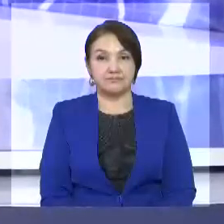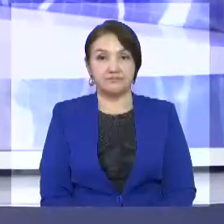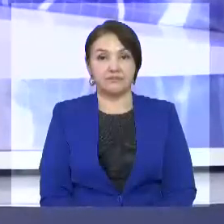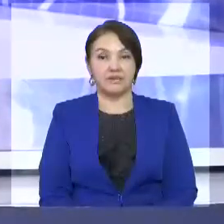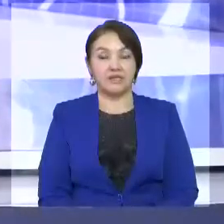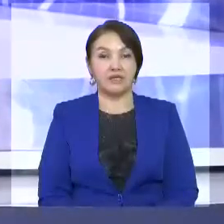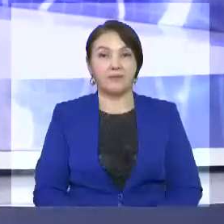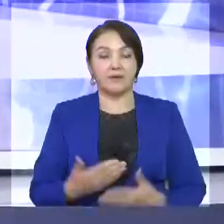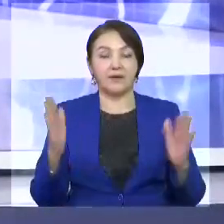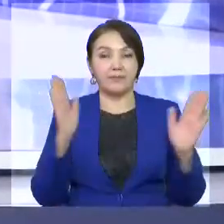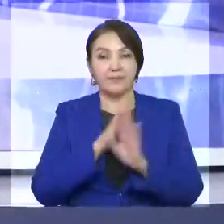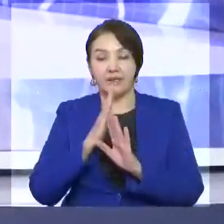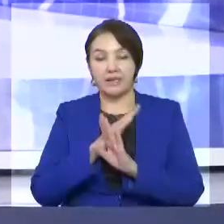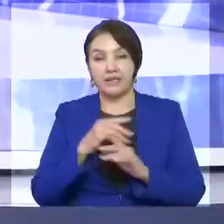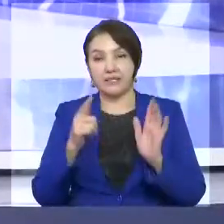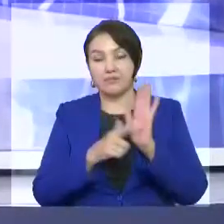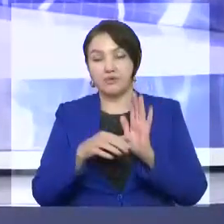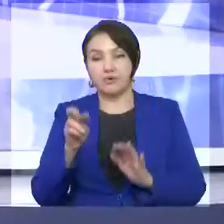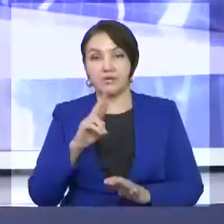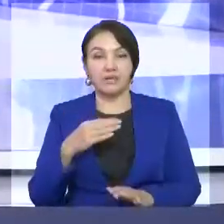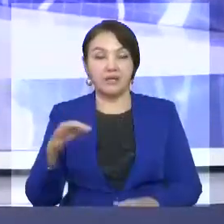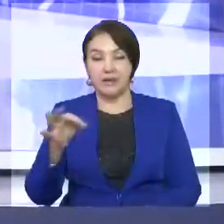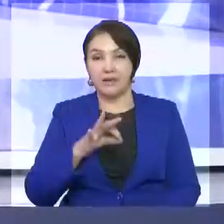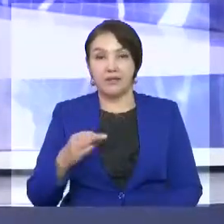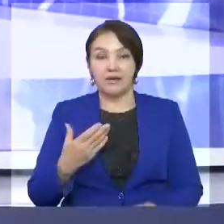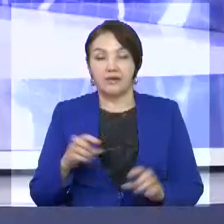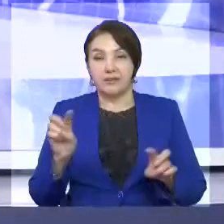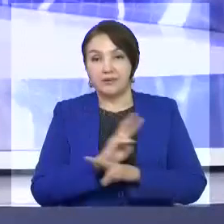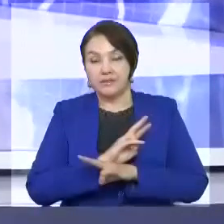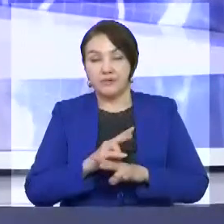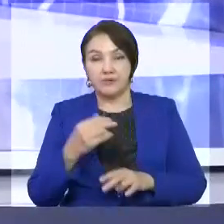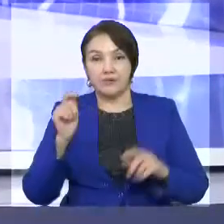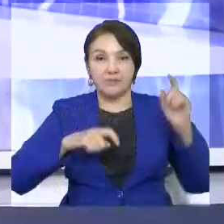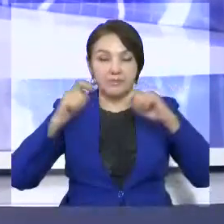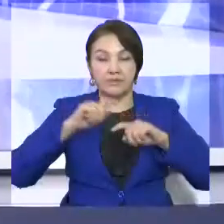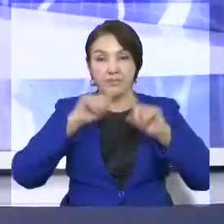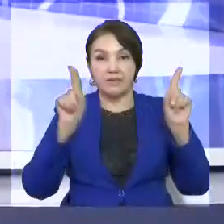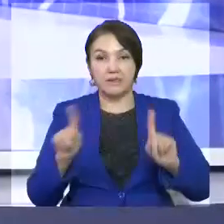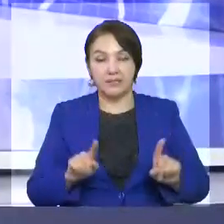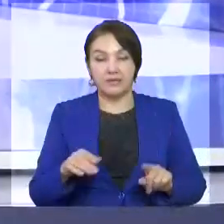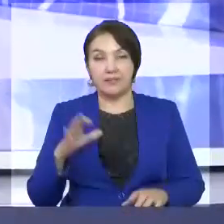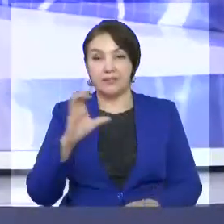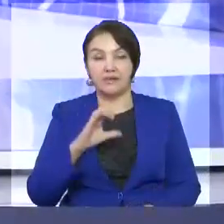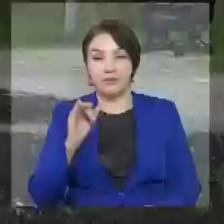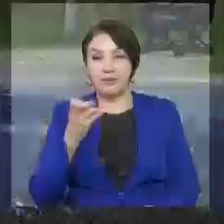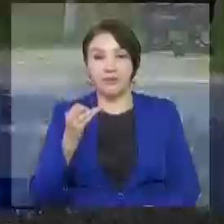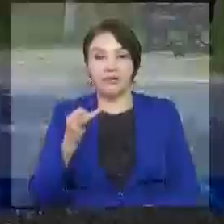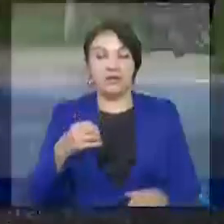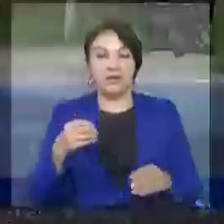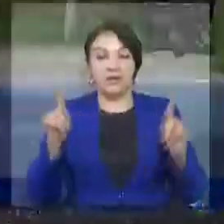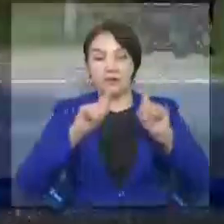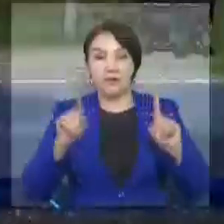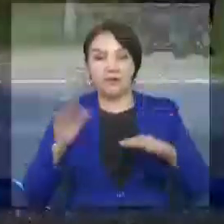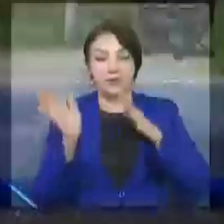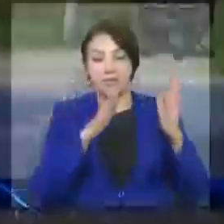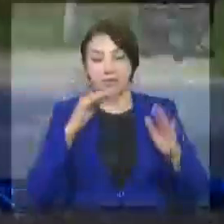И в завершение выпуска о погоде. 7 июня по области ночью, на севере небольшой дождь, гроза. Днем на севере и востоке области дождь, гроза,